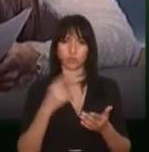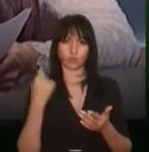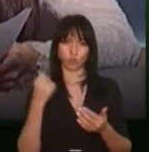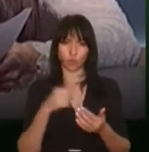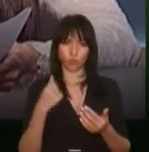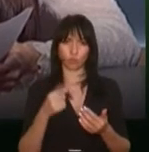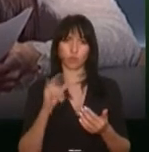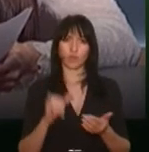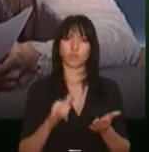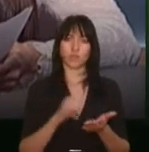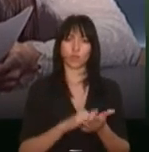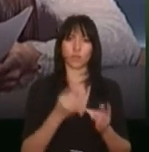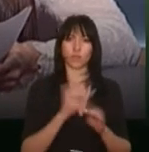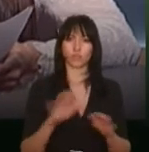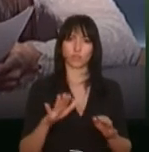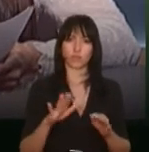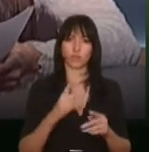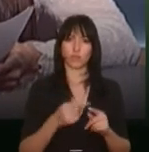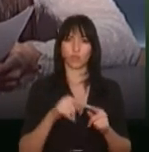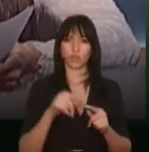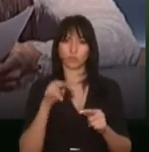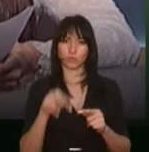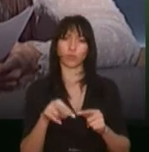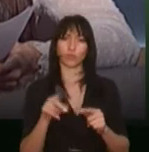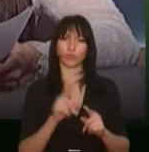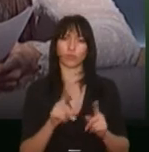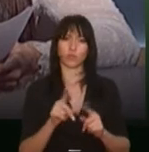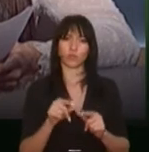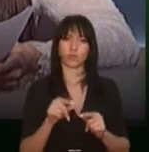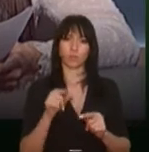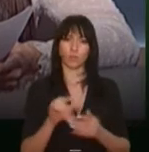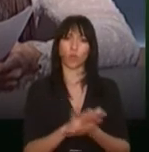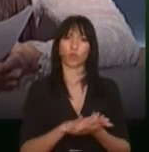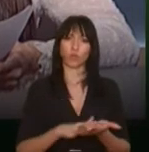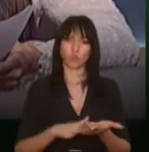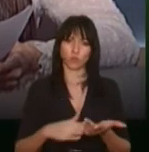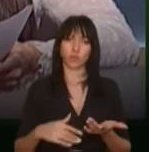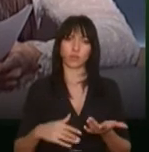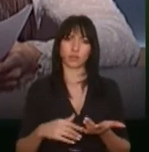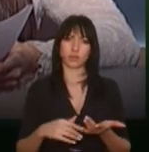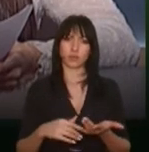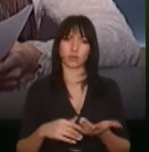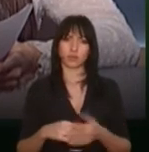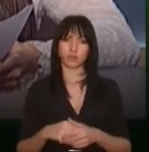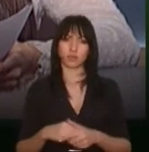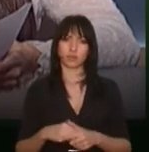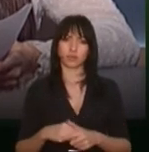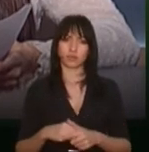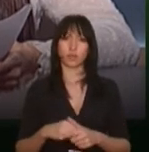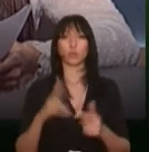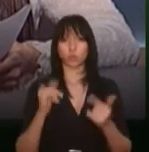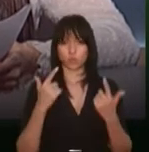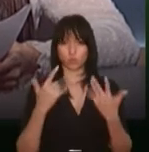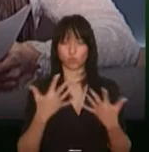Богу, діти ходять офлайн, і чуємо з новин, що буде продовжуватись робота шкіл. От, ну, звичайно,